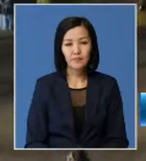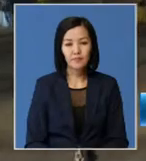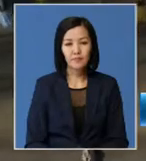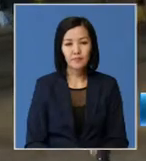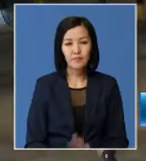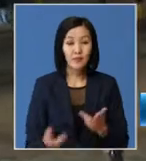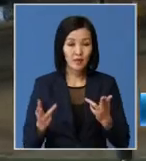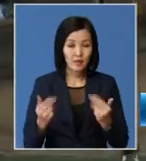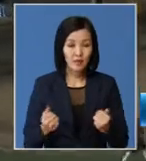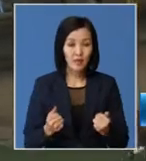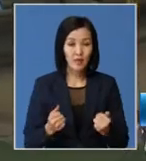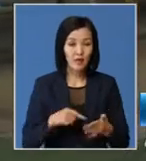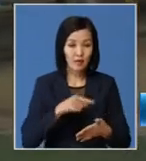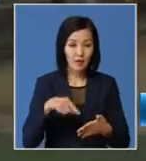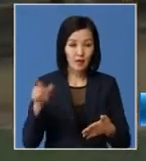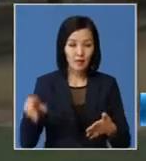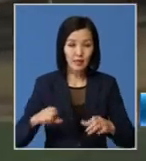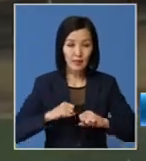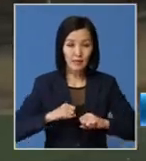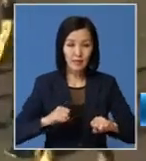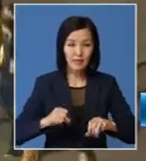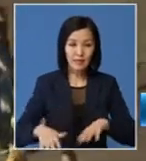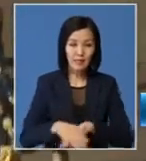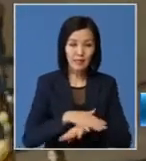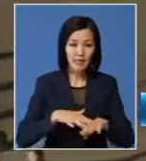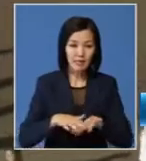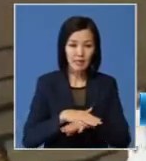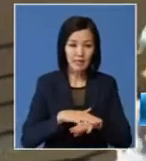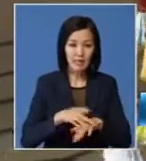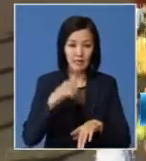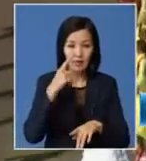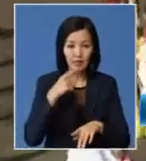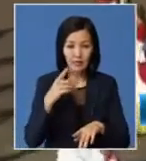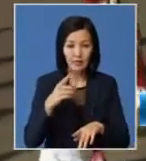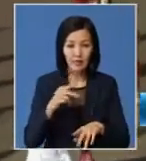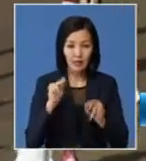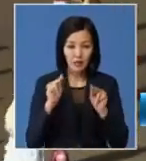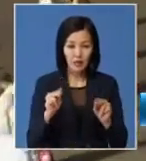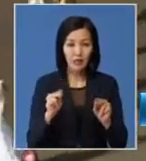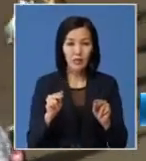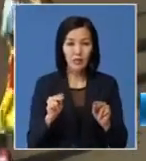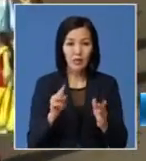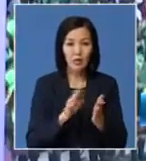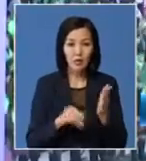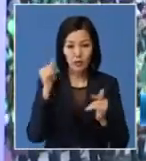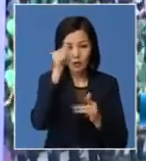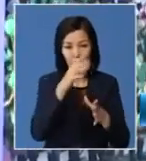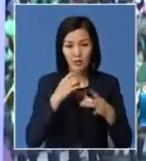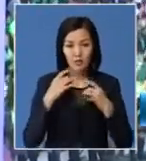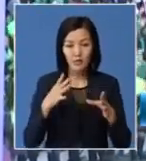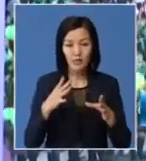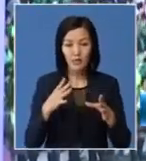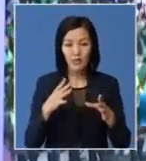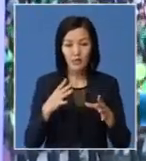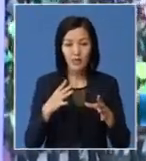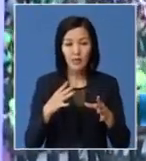Я, осыдан кейін ақындар мен батырлар елі деген киелі атау тегін айтылмағанына көзіңіз шүбәсіз жетер анық. 90 жылдық салтанатты шарада толғана